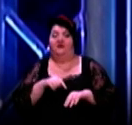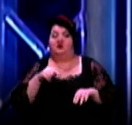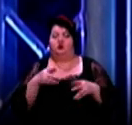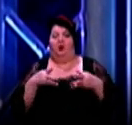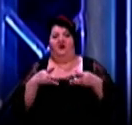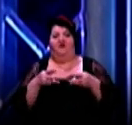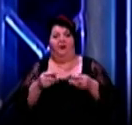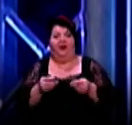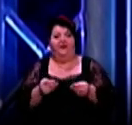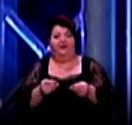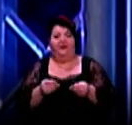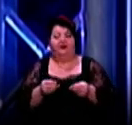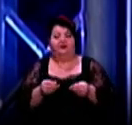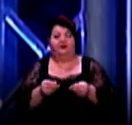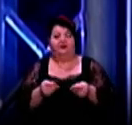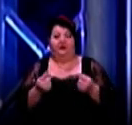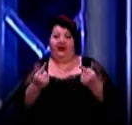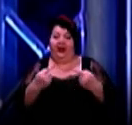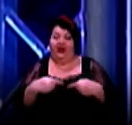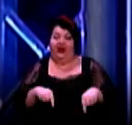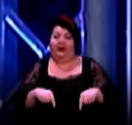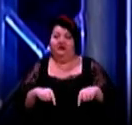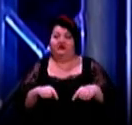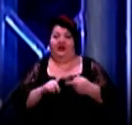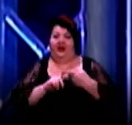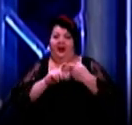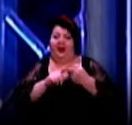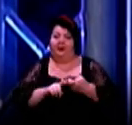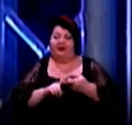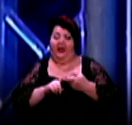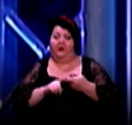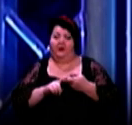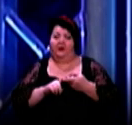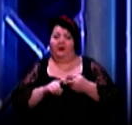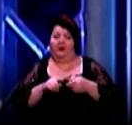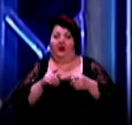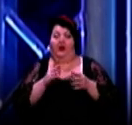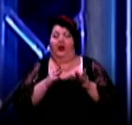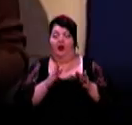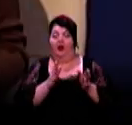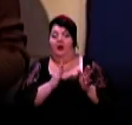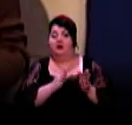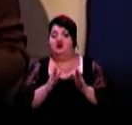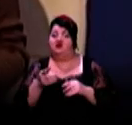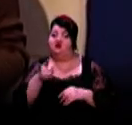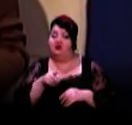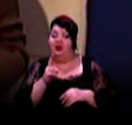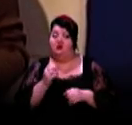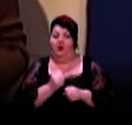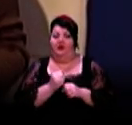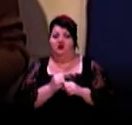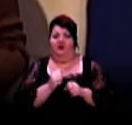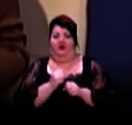вплив от, кризи, епідемії ці, ніж ті, хто працювали виключно з клієнтом. Які